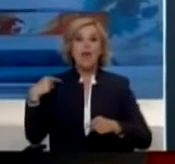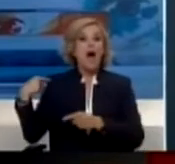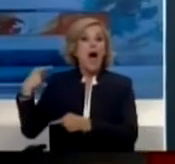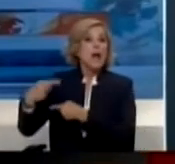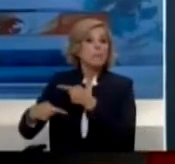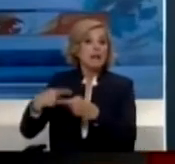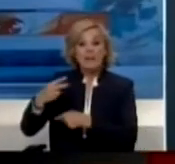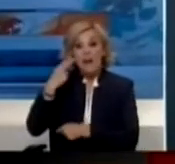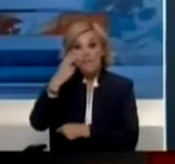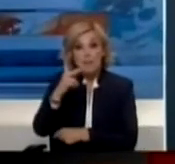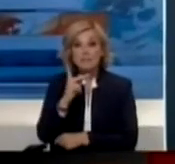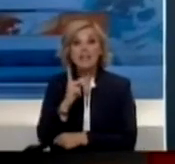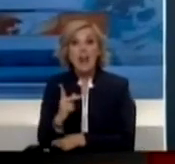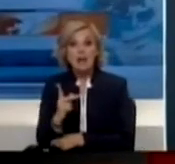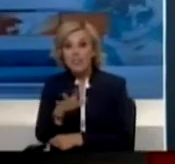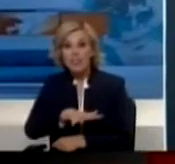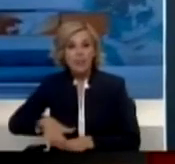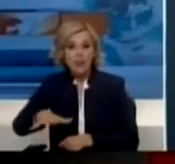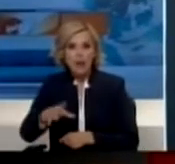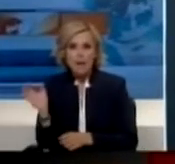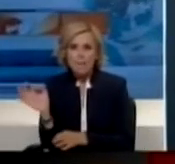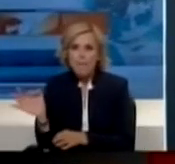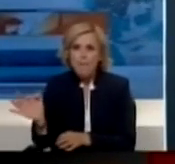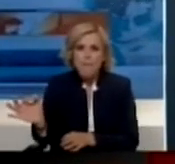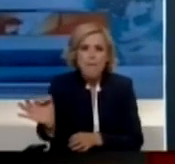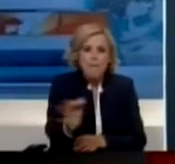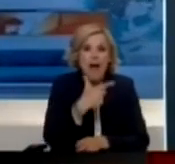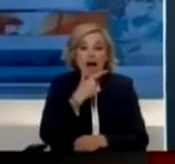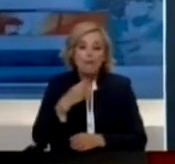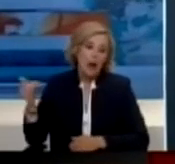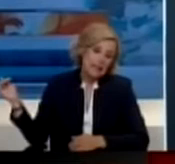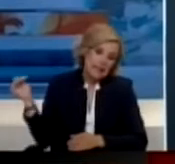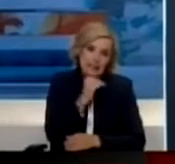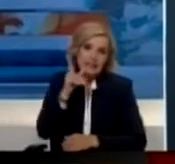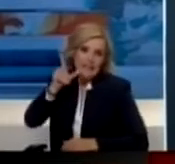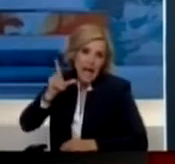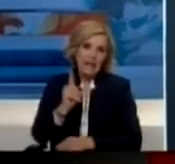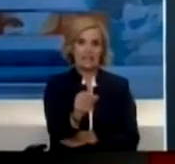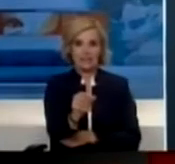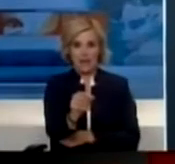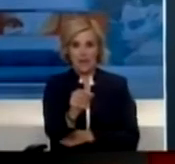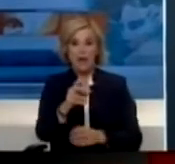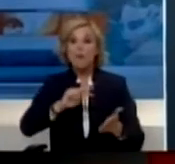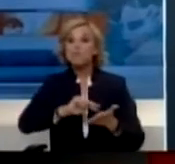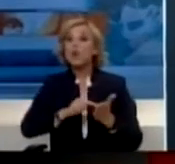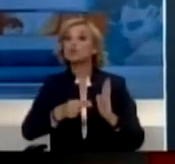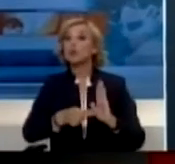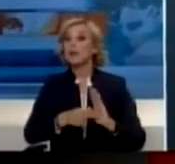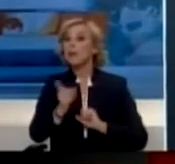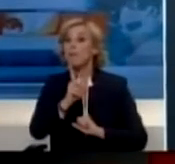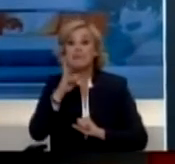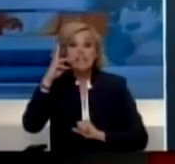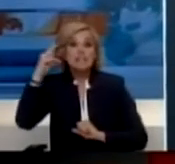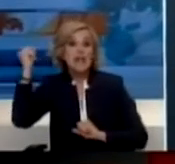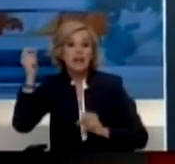κρανίδι, είναι το πόσο μεταδοτικός είναι αυτός ο ιός και το πόσο εύκολα και γρήγορα μπορεί να γίνει ζημιά αν χαλαρώσουμε. Και κυρίως αν δεν